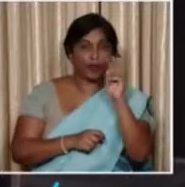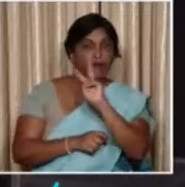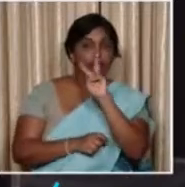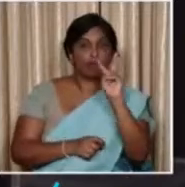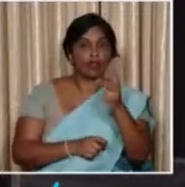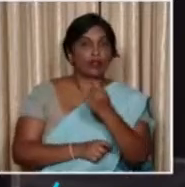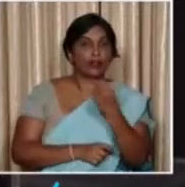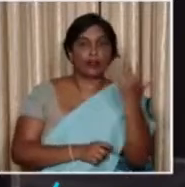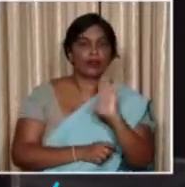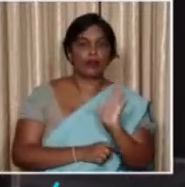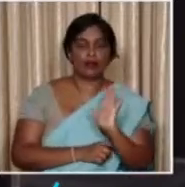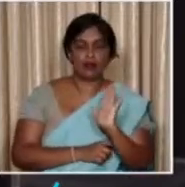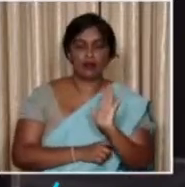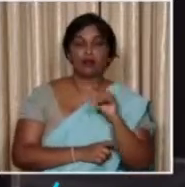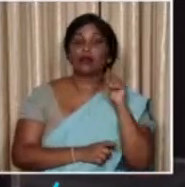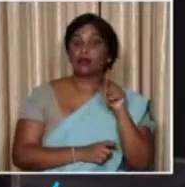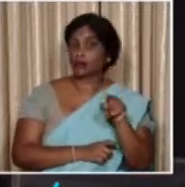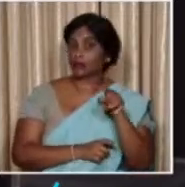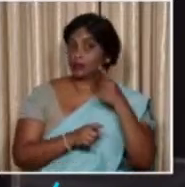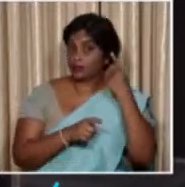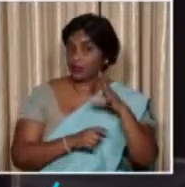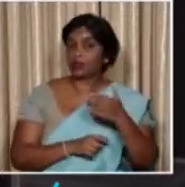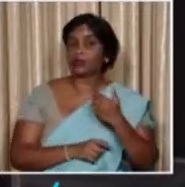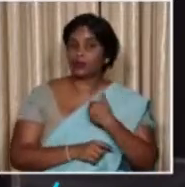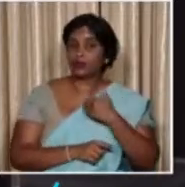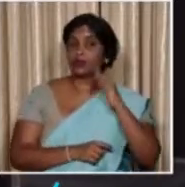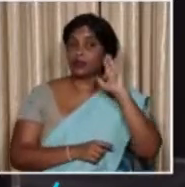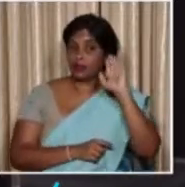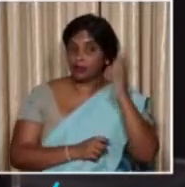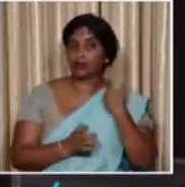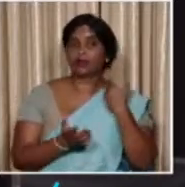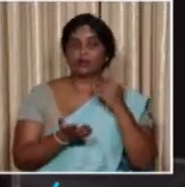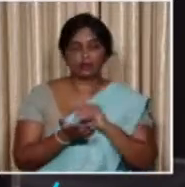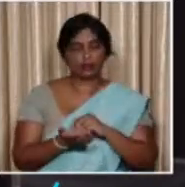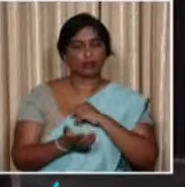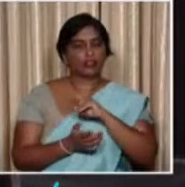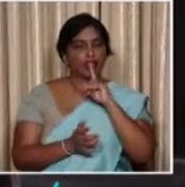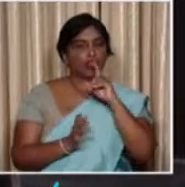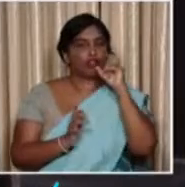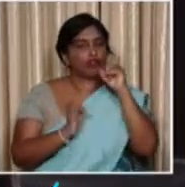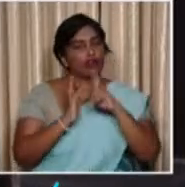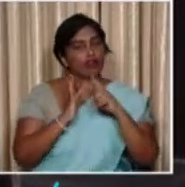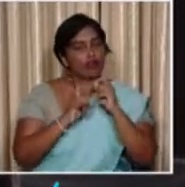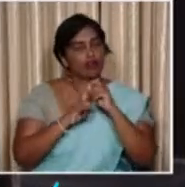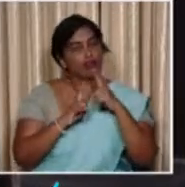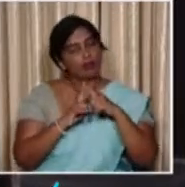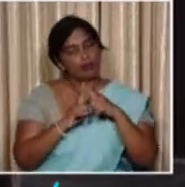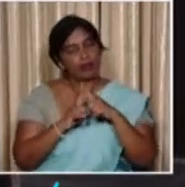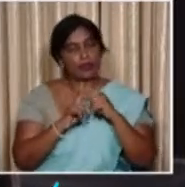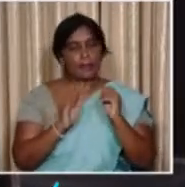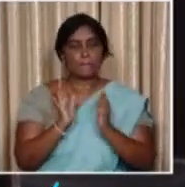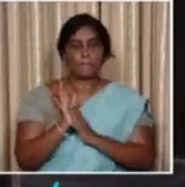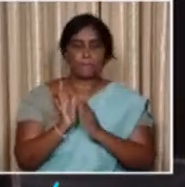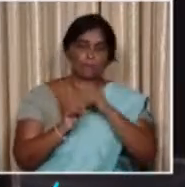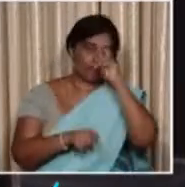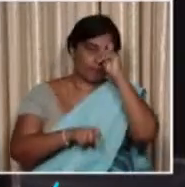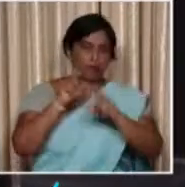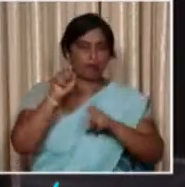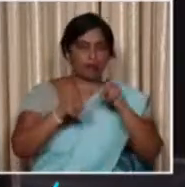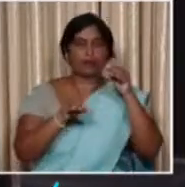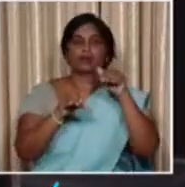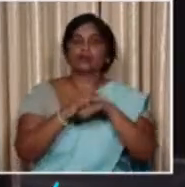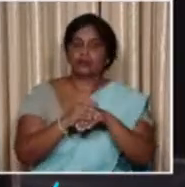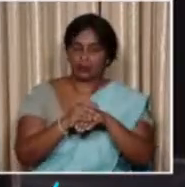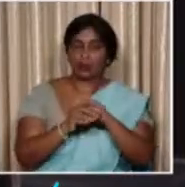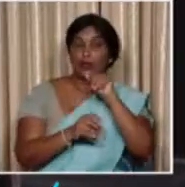තියෙනවා 22 ඉවත් කළා නැහැ ඒකේ හින්දා මම විශේෂයෙන් නැවත ඉල්ලන කෝප් එකේ සමාජික මහත්තුරු පිරිසක් මේ